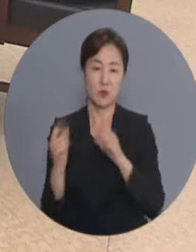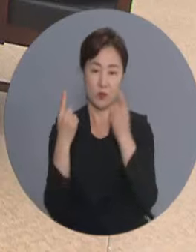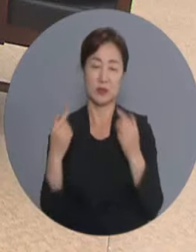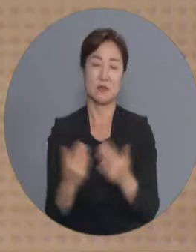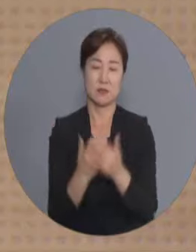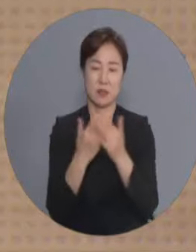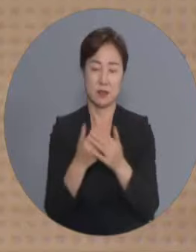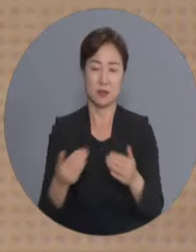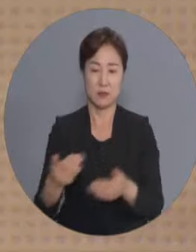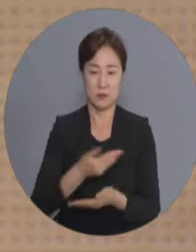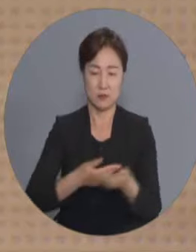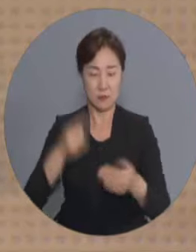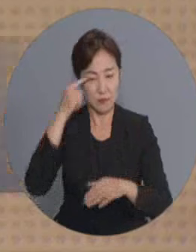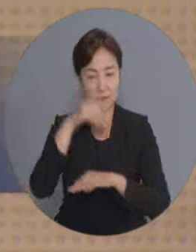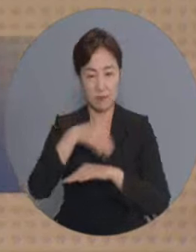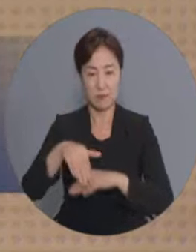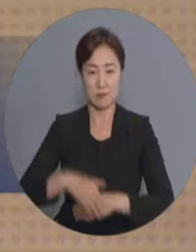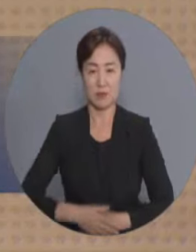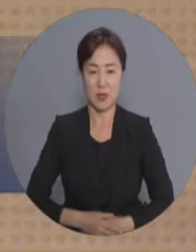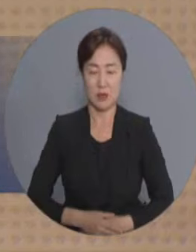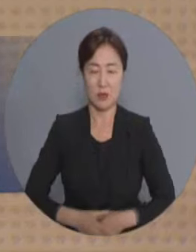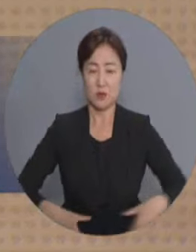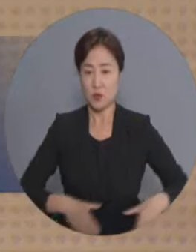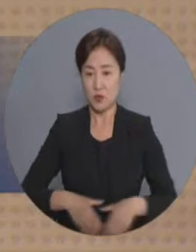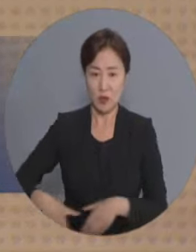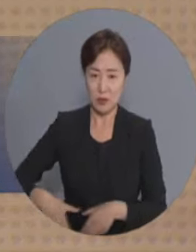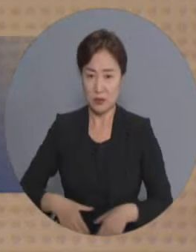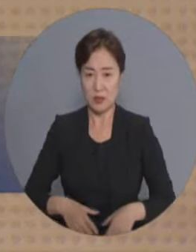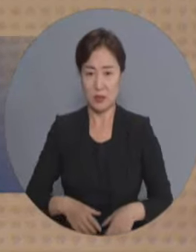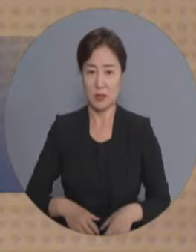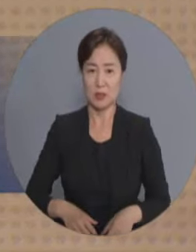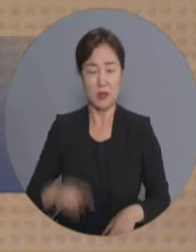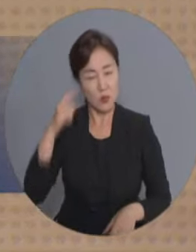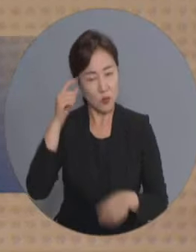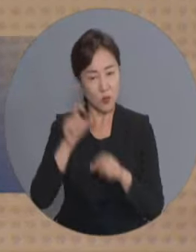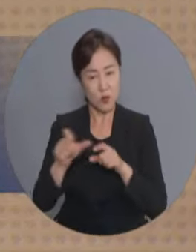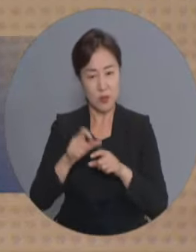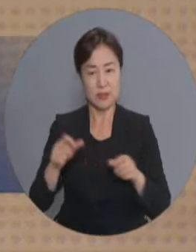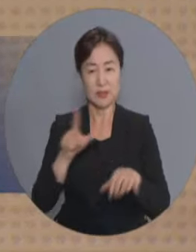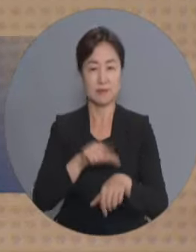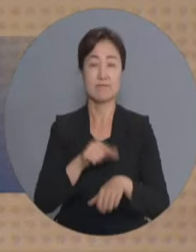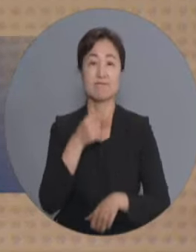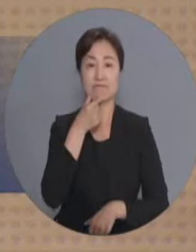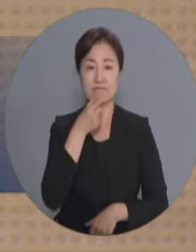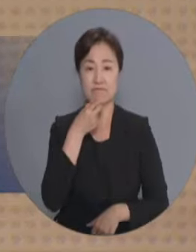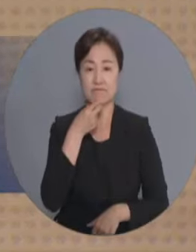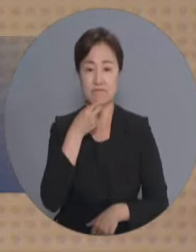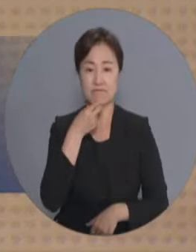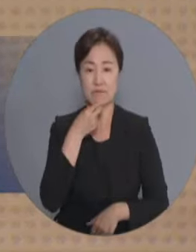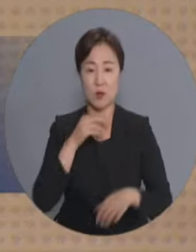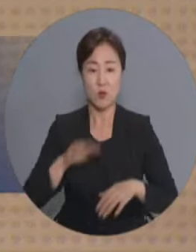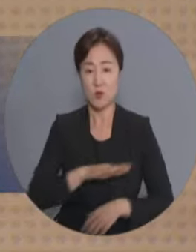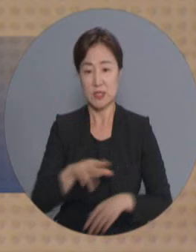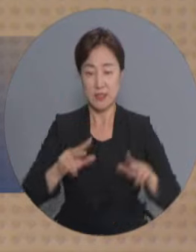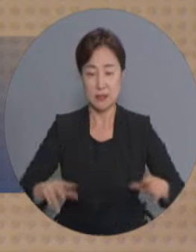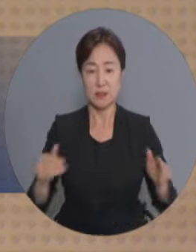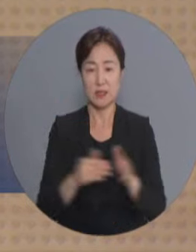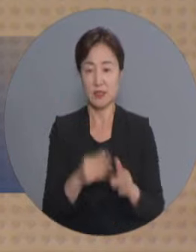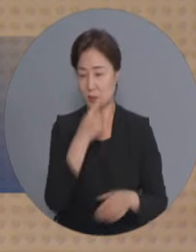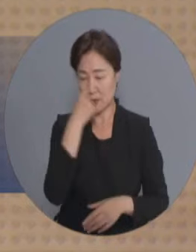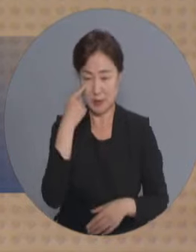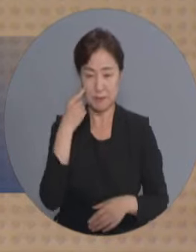방침입니다. 주저하거나 머뭇거릴 시간이 없습니다. 우리가 지금까지